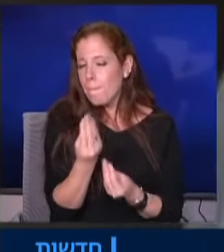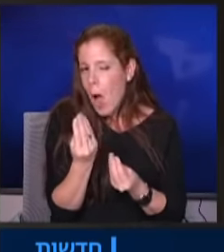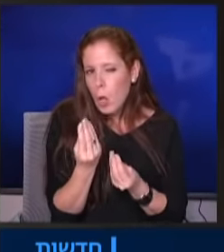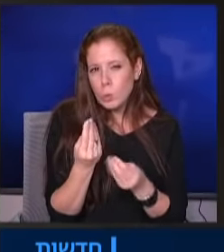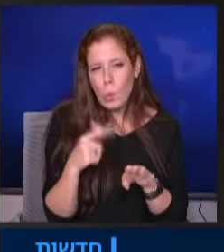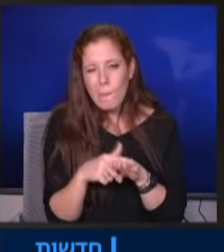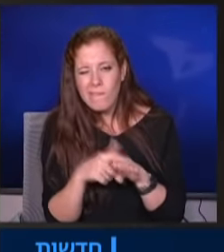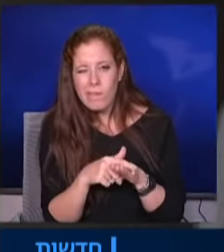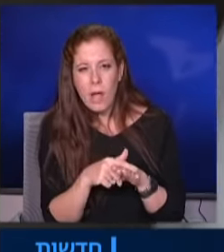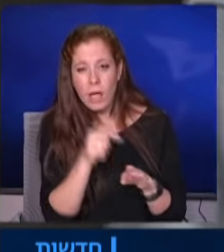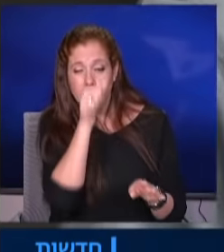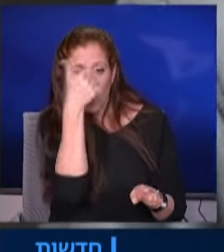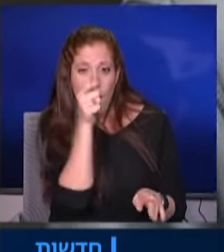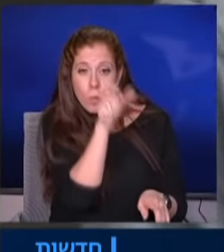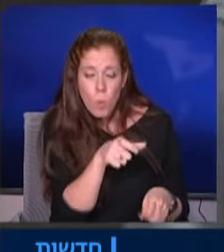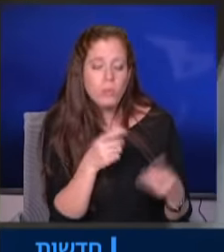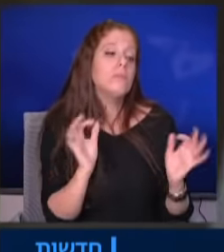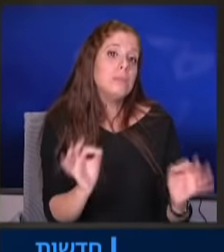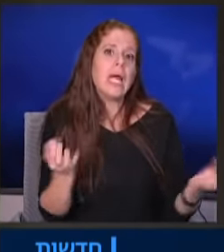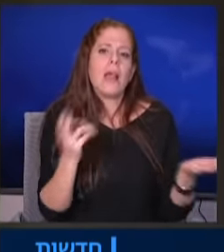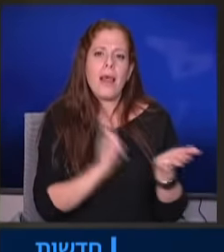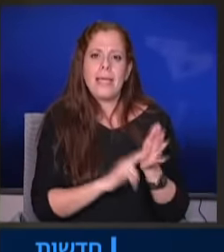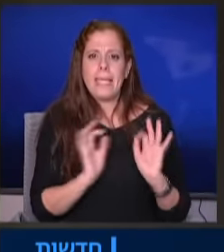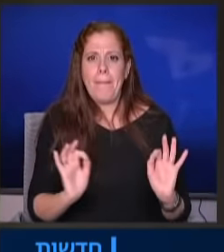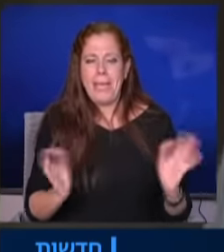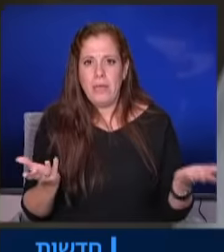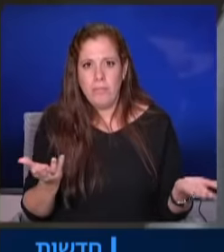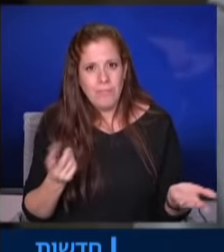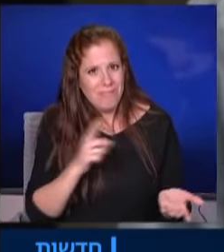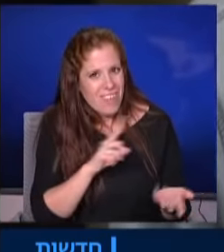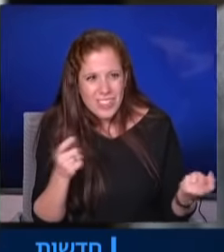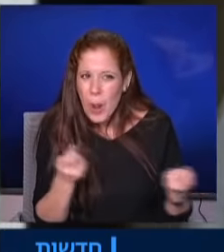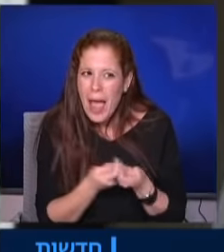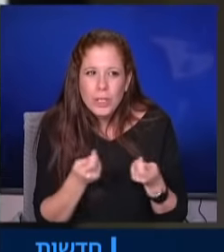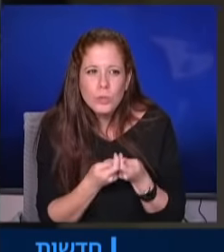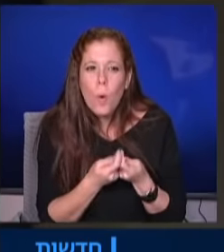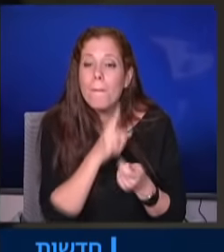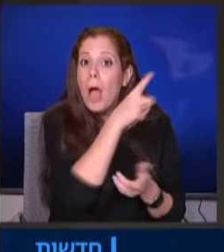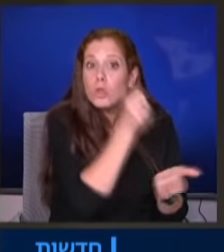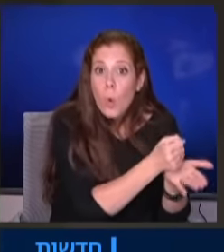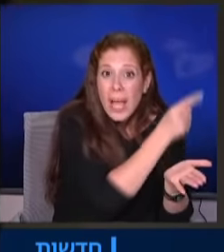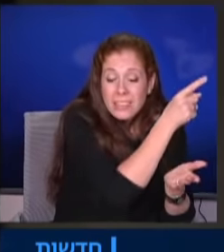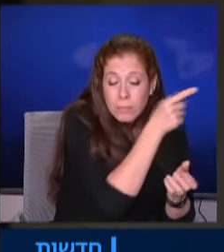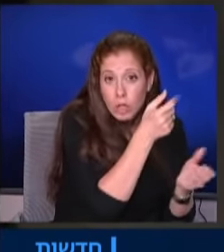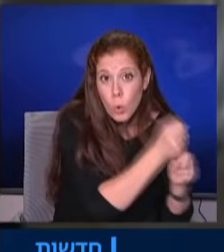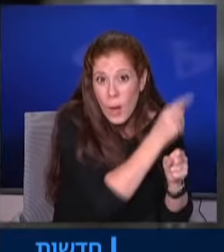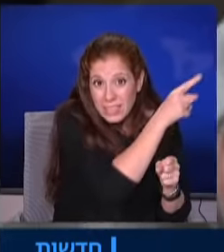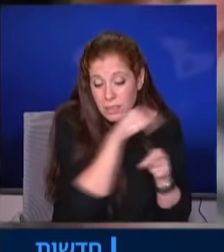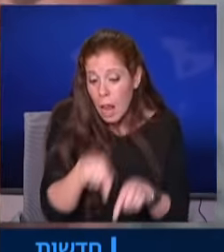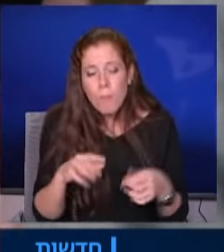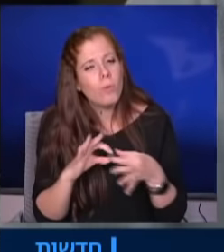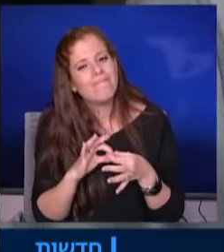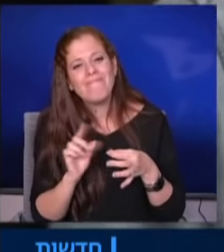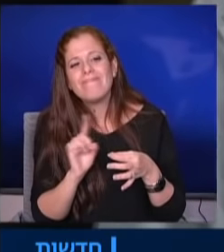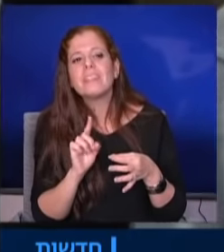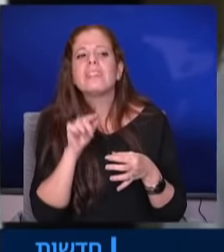איזה שם או איזה דמות או איזה משהו, בסדר, וזה לגיטימי. אבל זה לא היה קשור, מה שהוא עשה לפה, זה רק תפוס את הגל של